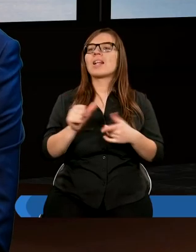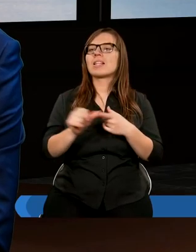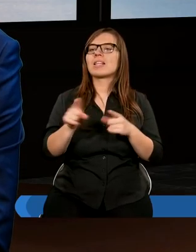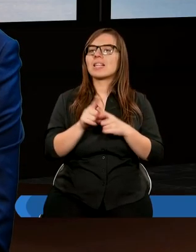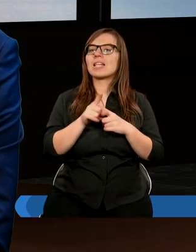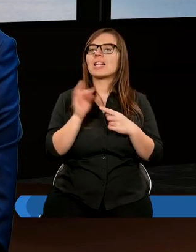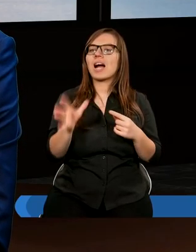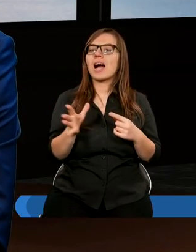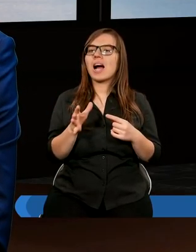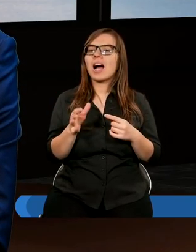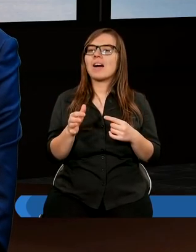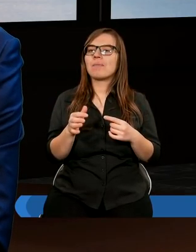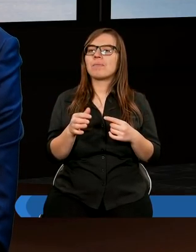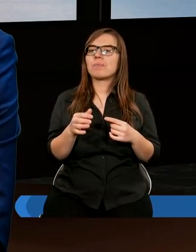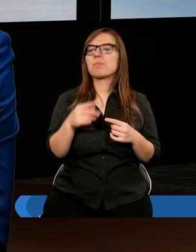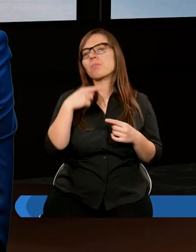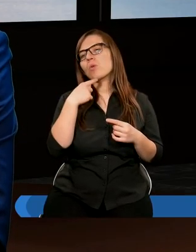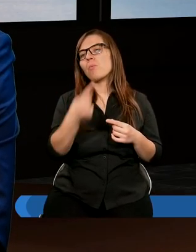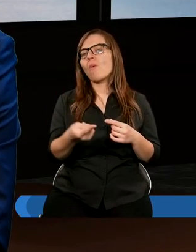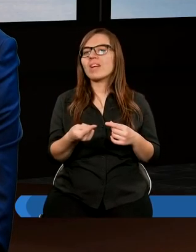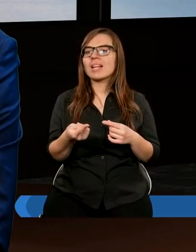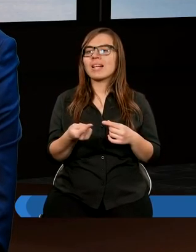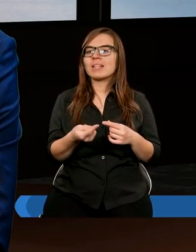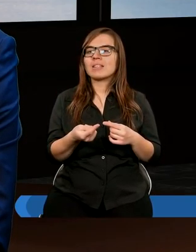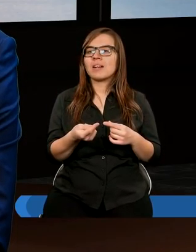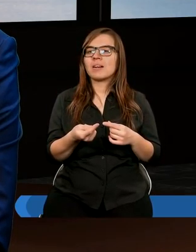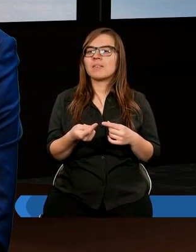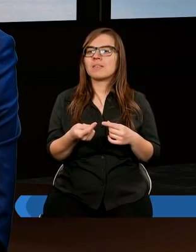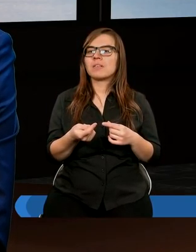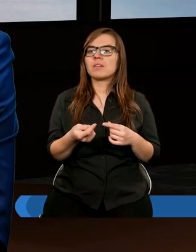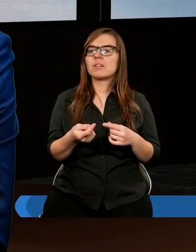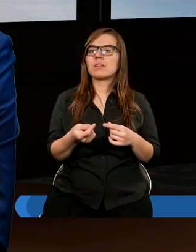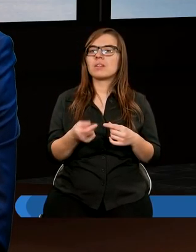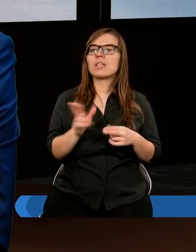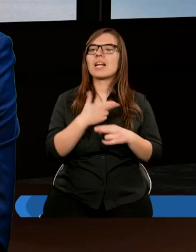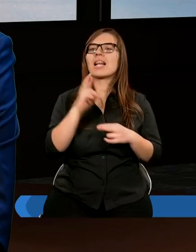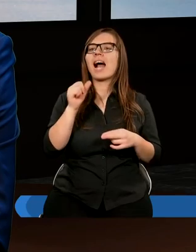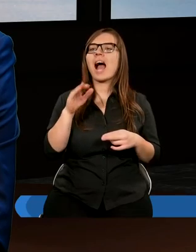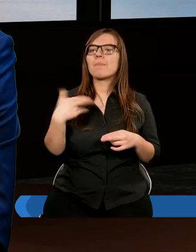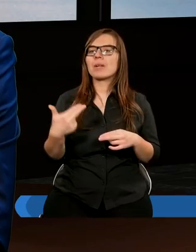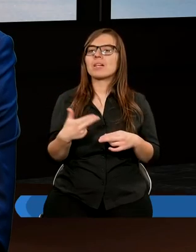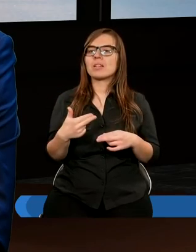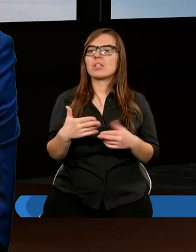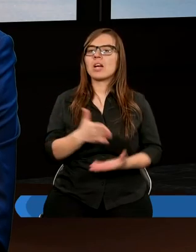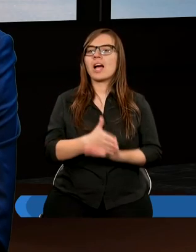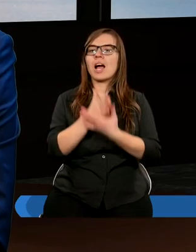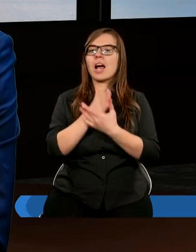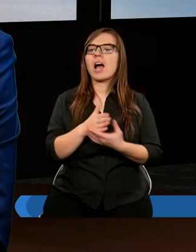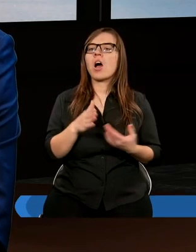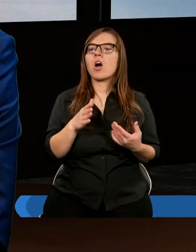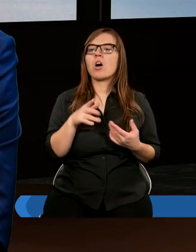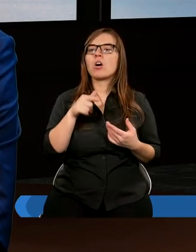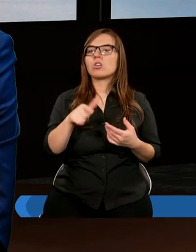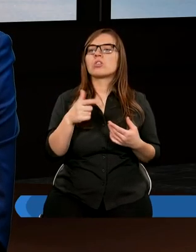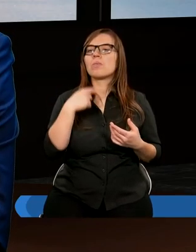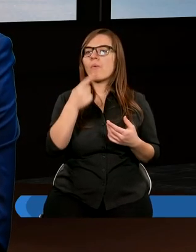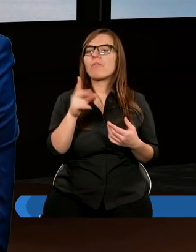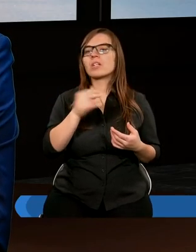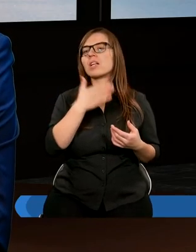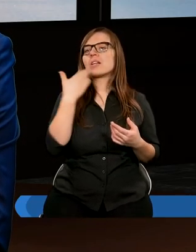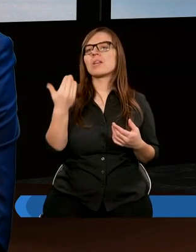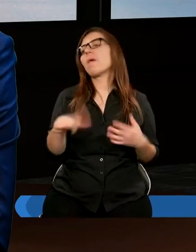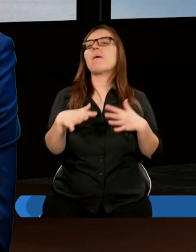taka, zresztą taka, powiedzmy, takie powiedzenie jest, kiedy rabin radzi komuś, kto powiedział na